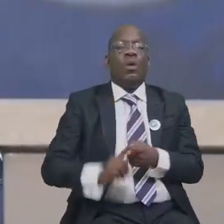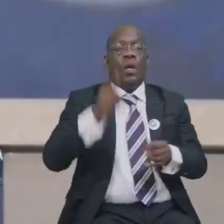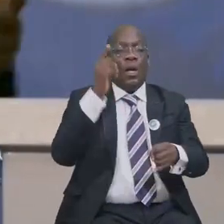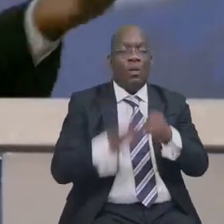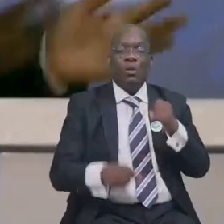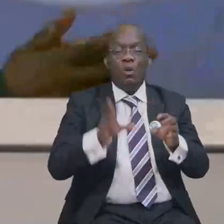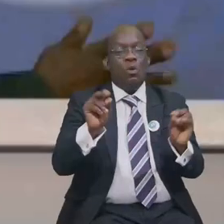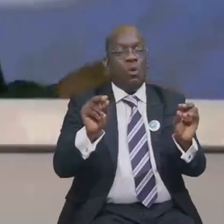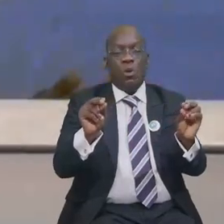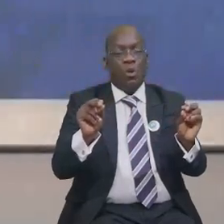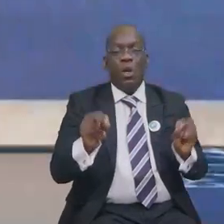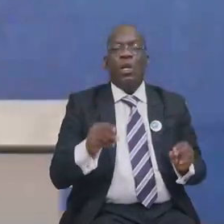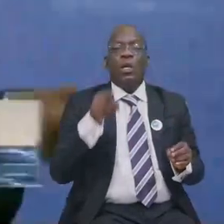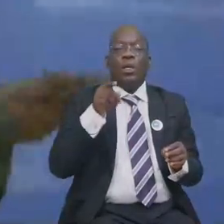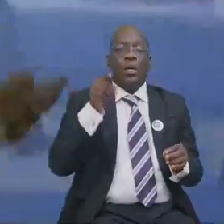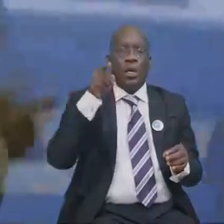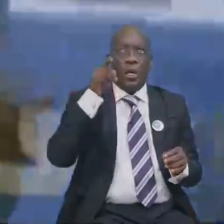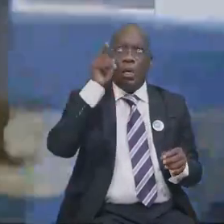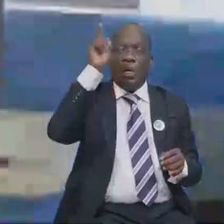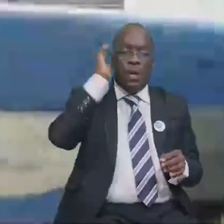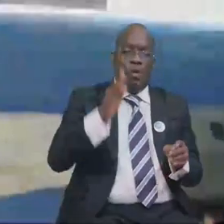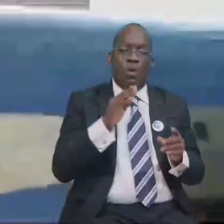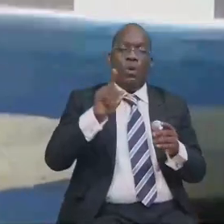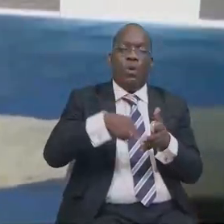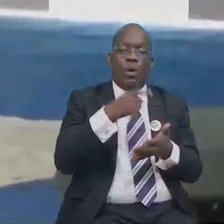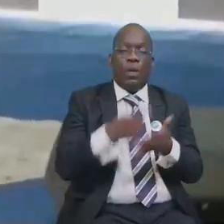fin. Il aurait corrigé les disciples.